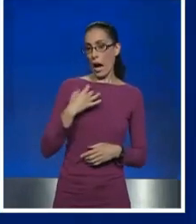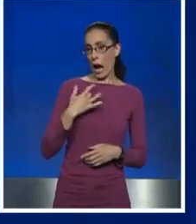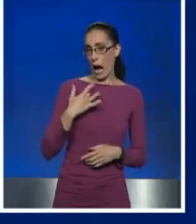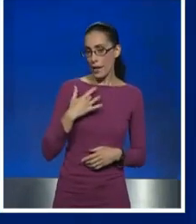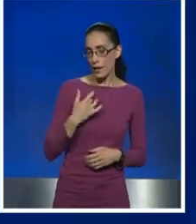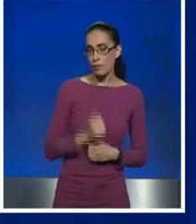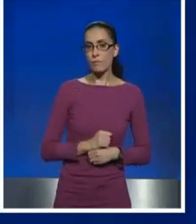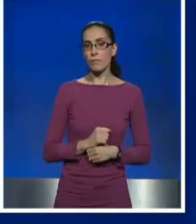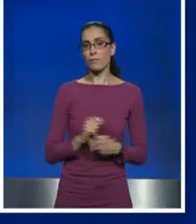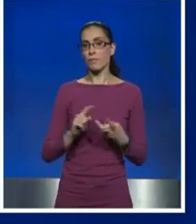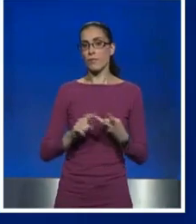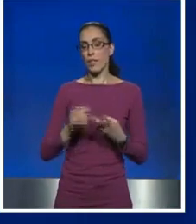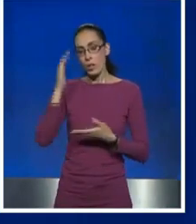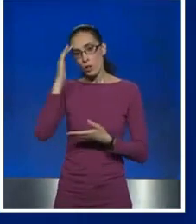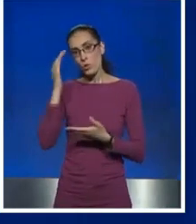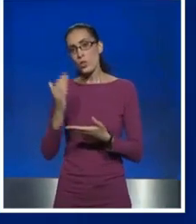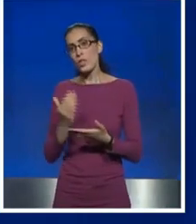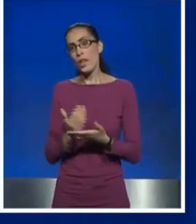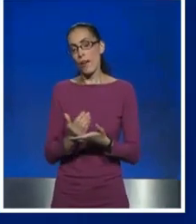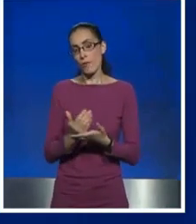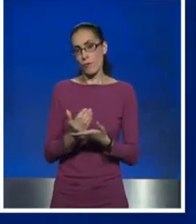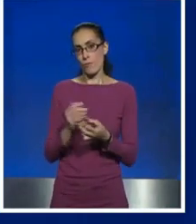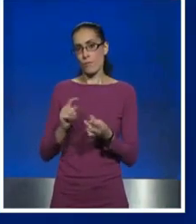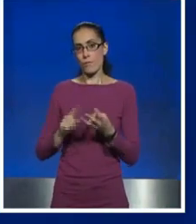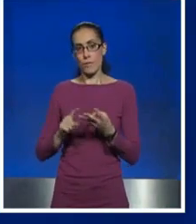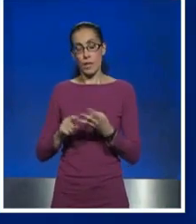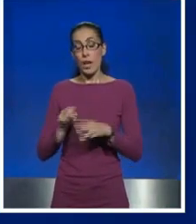s-sigurtà tal-persuna, li huma l-libertà.